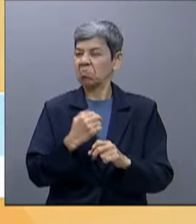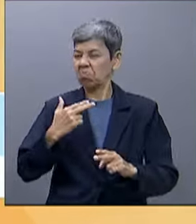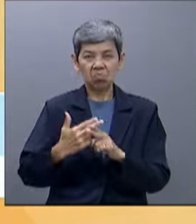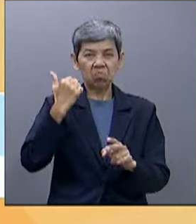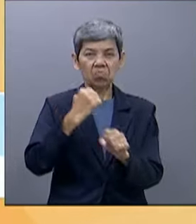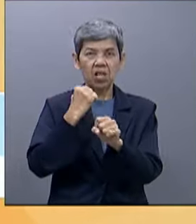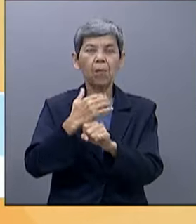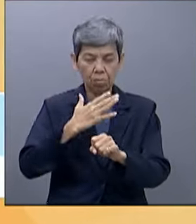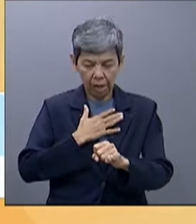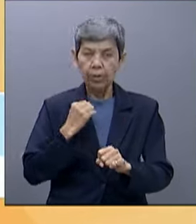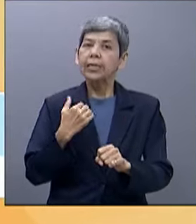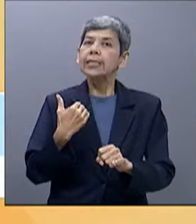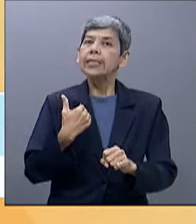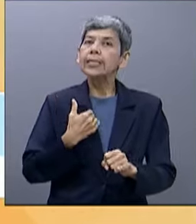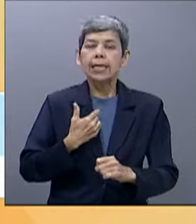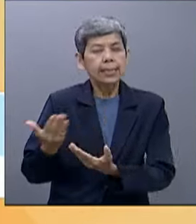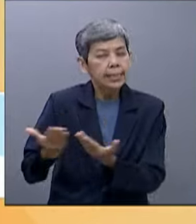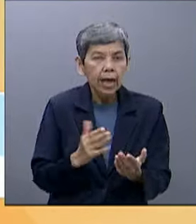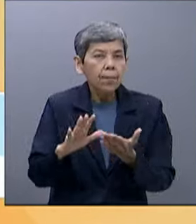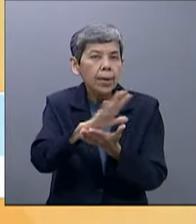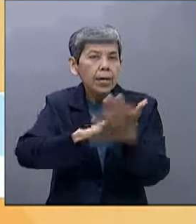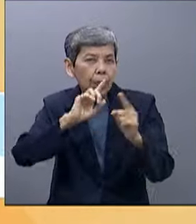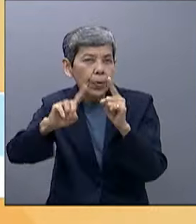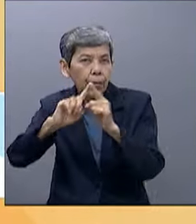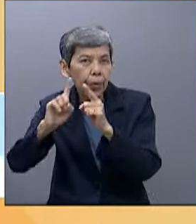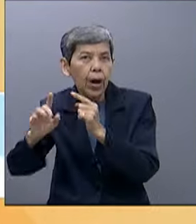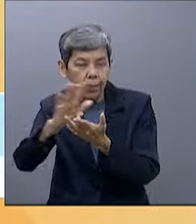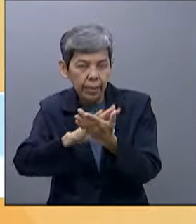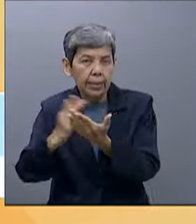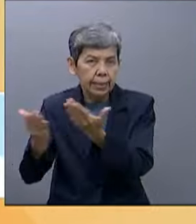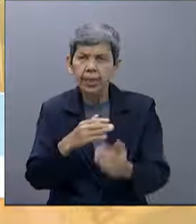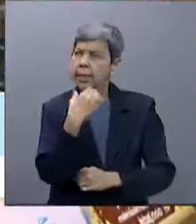ราะเรามีการเชิญแขกต่างประเทศมาทั้งหมด